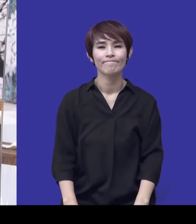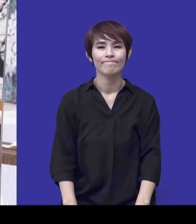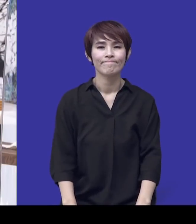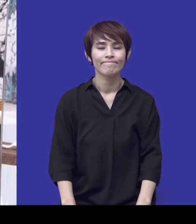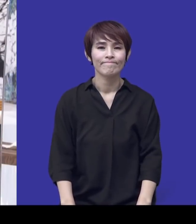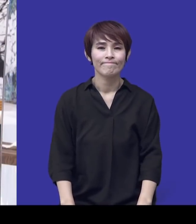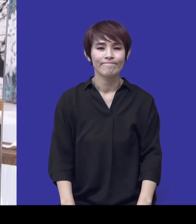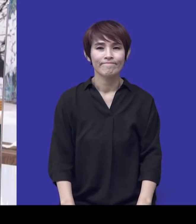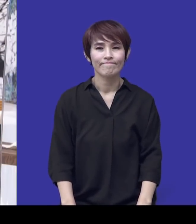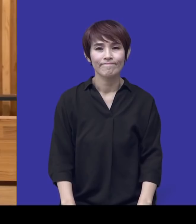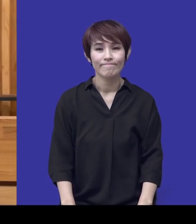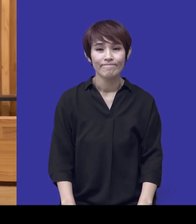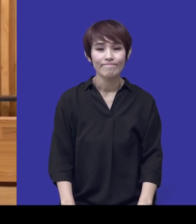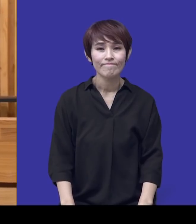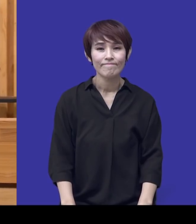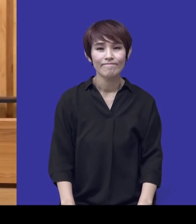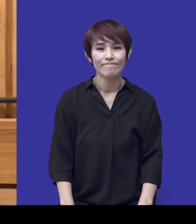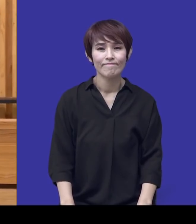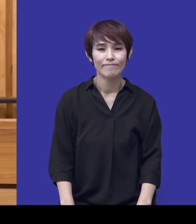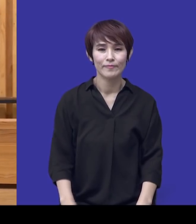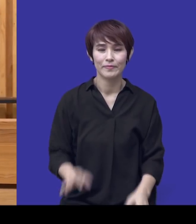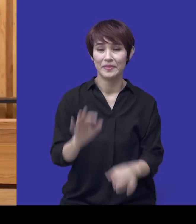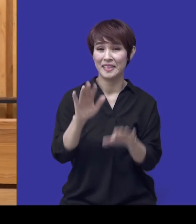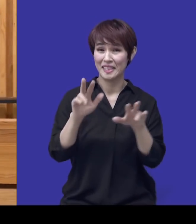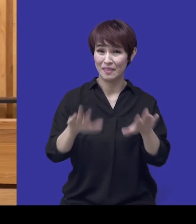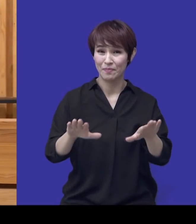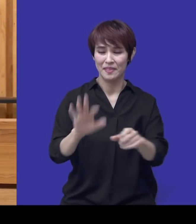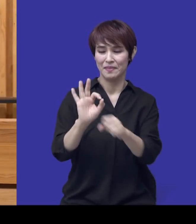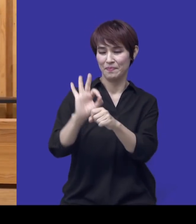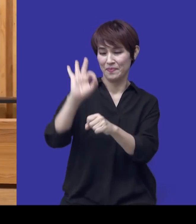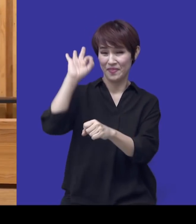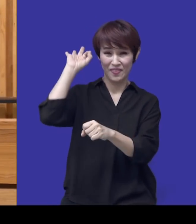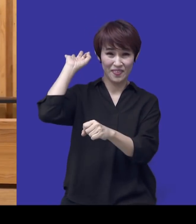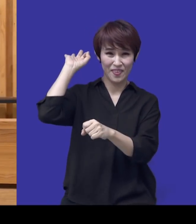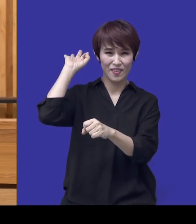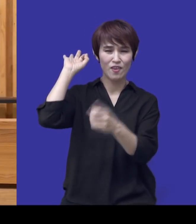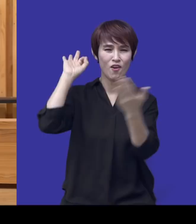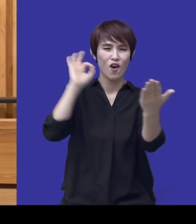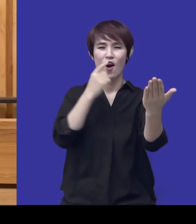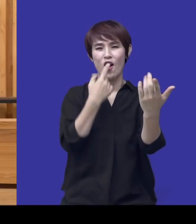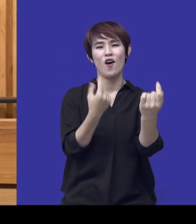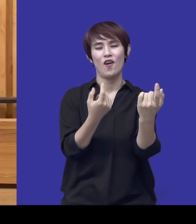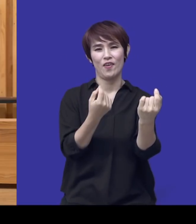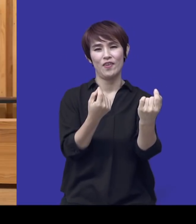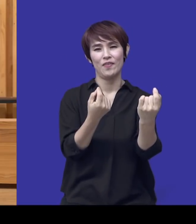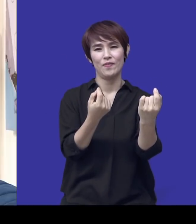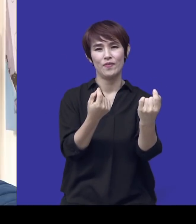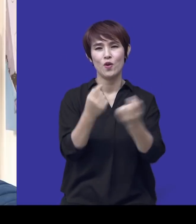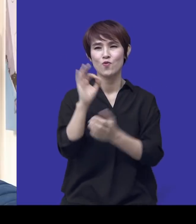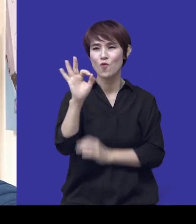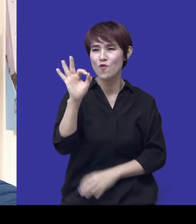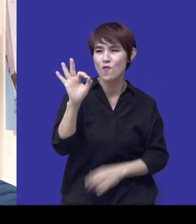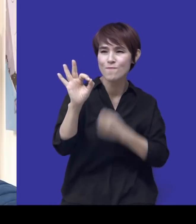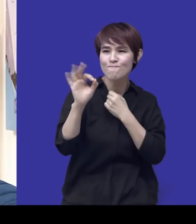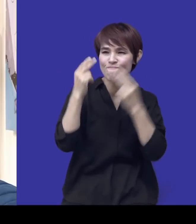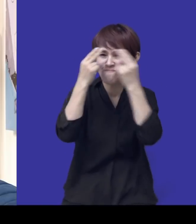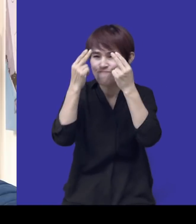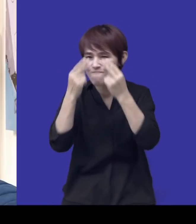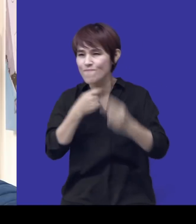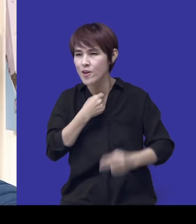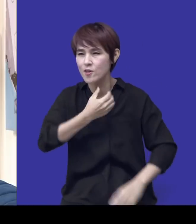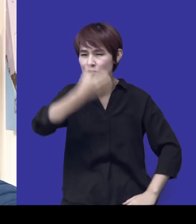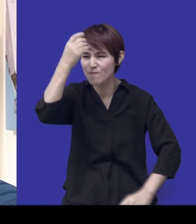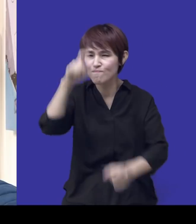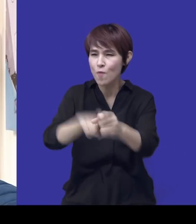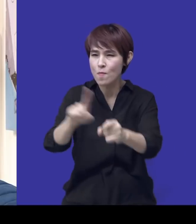지켰어요. 지금 이 시간에도 네. 10여 년 전에 우리 개 대표님처럼 네. 돈만을 바라보고 내 네. 인생의 모든 꿈과